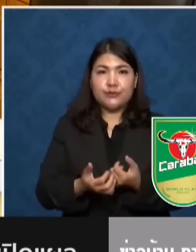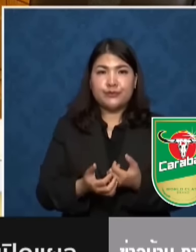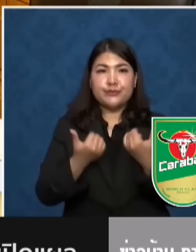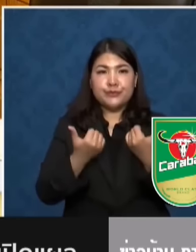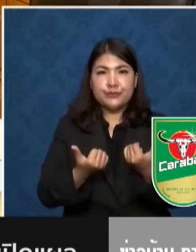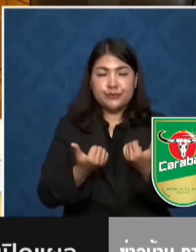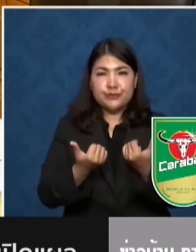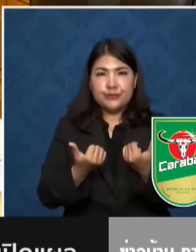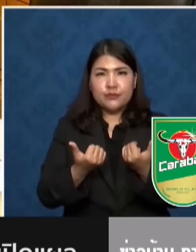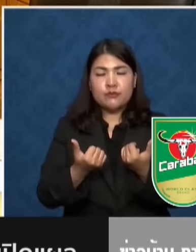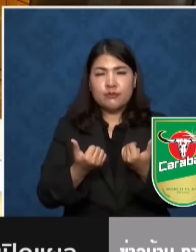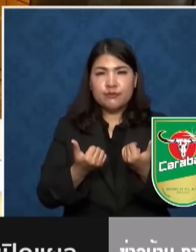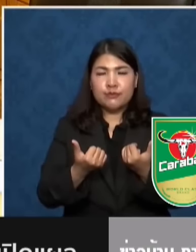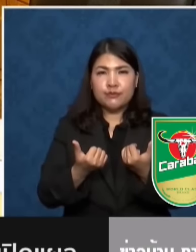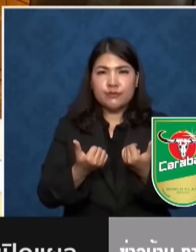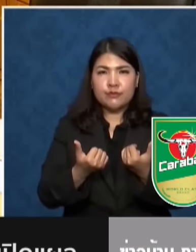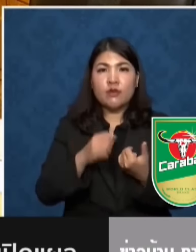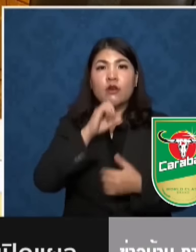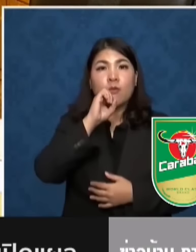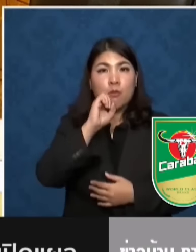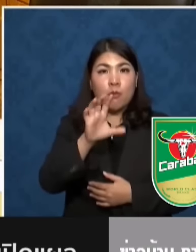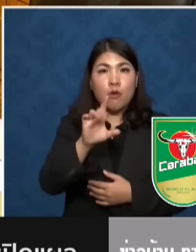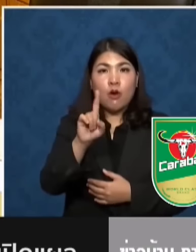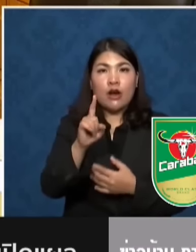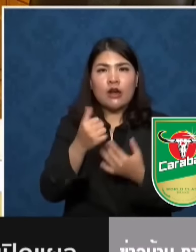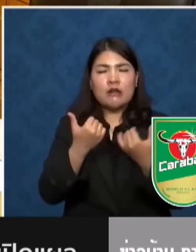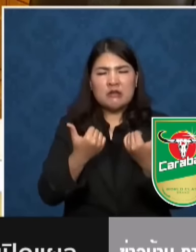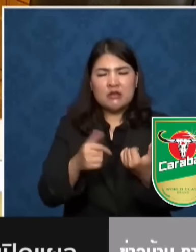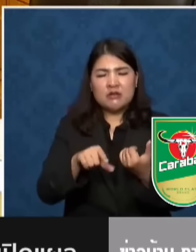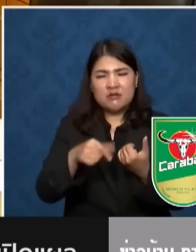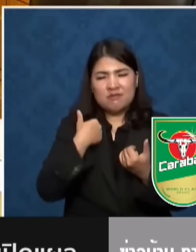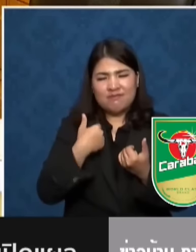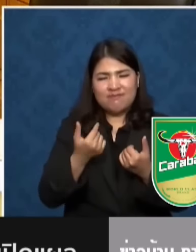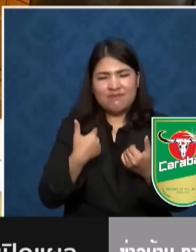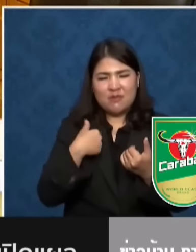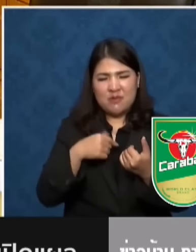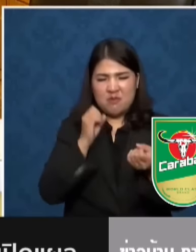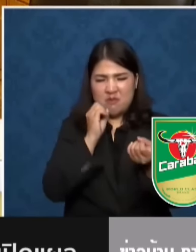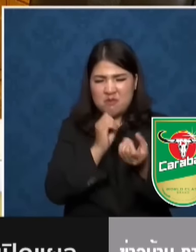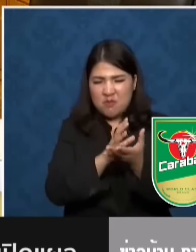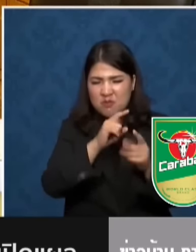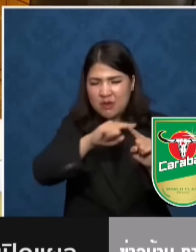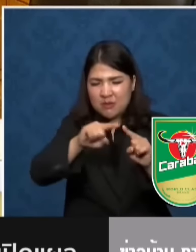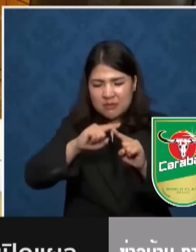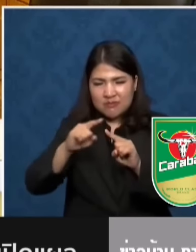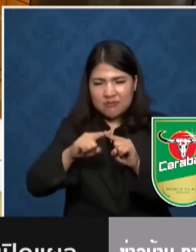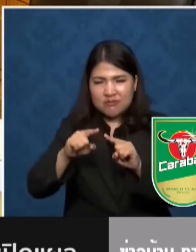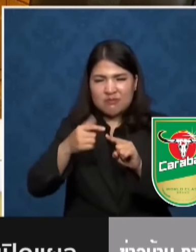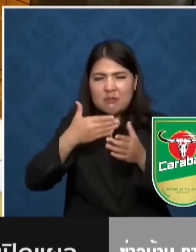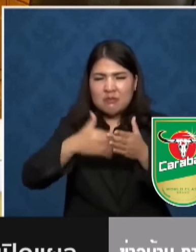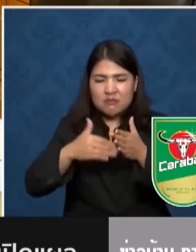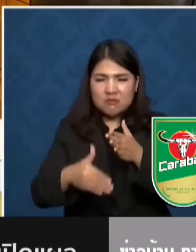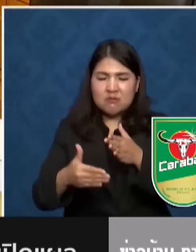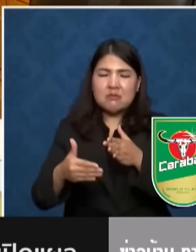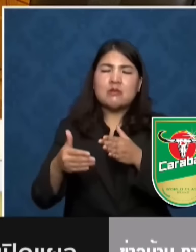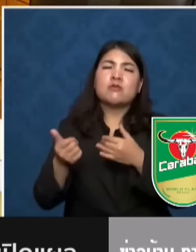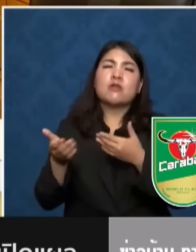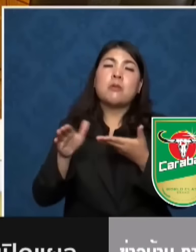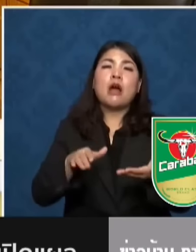ามละกันชื่ออะไรคนรับสนองพระบรมราชโองการละกันคือใครนั่นแหละอันนี้คือถ้าขยายความก็ต้องจะบอกอย่างนั้นแ